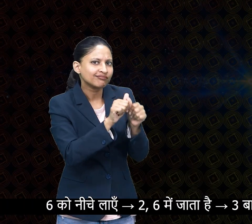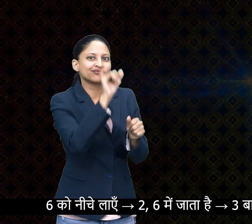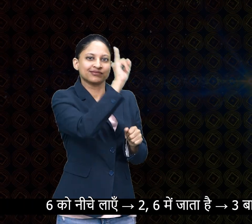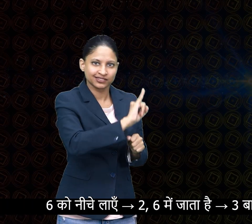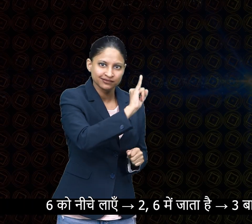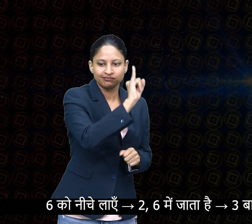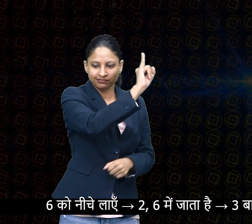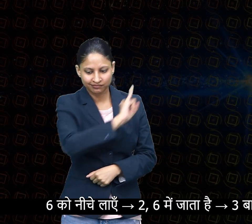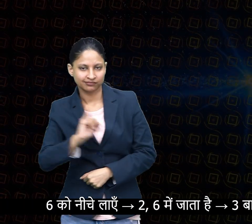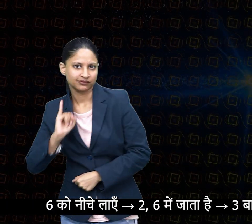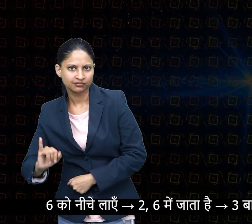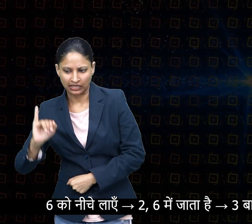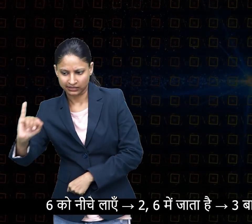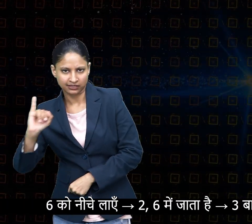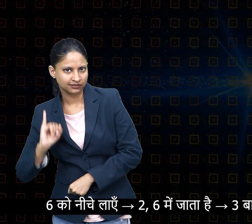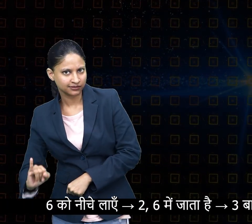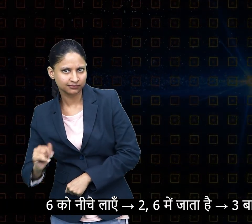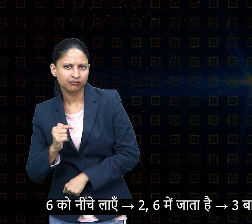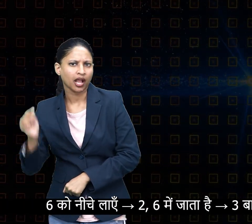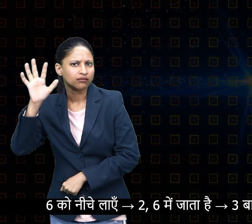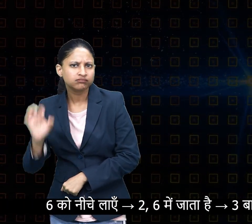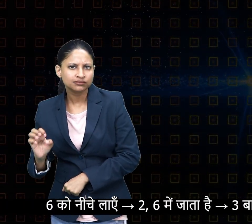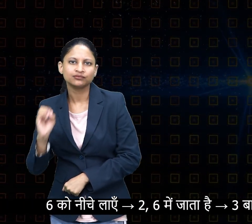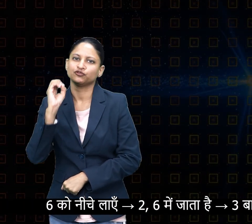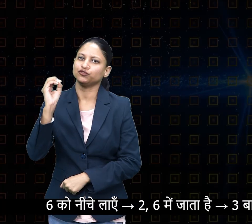6 बराबर 0।